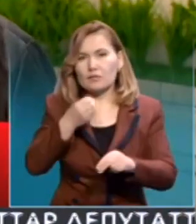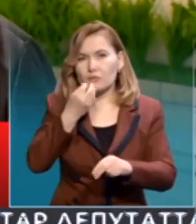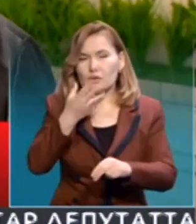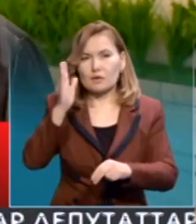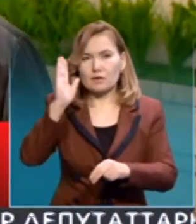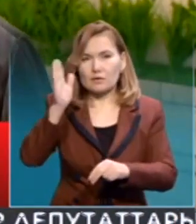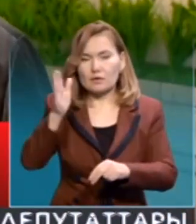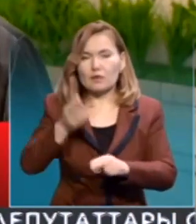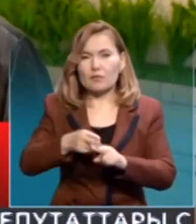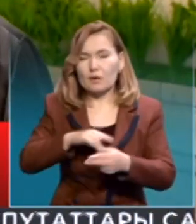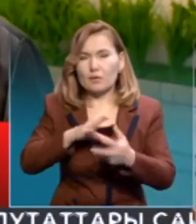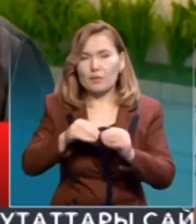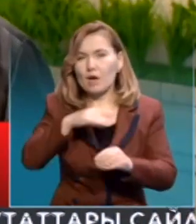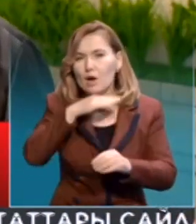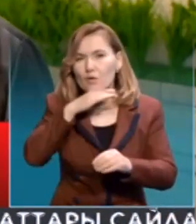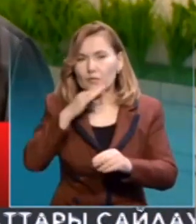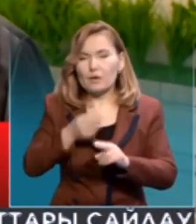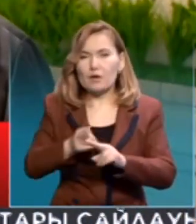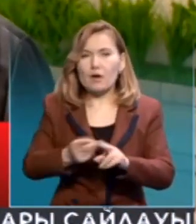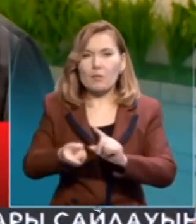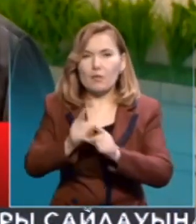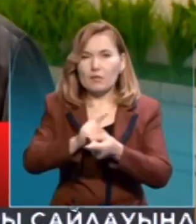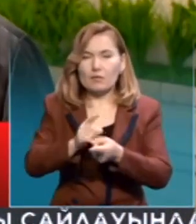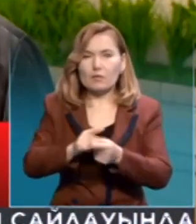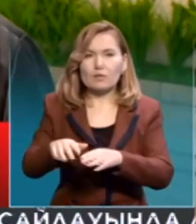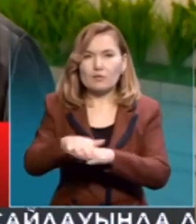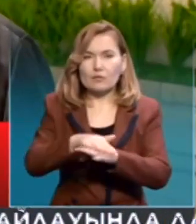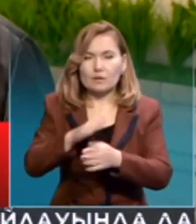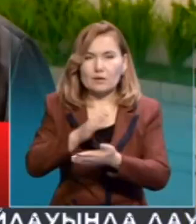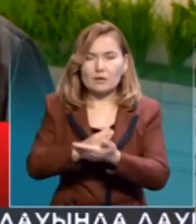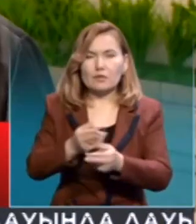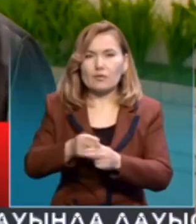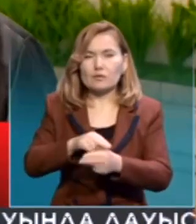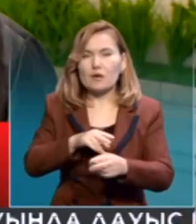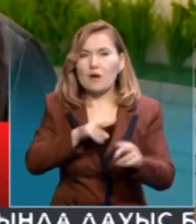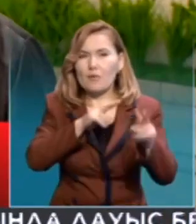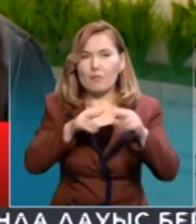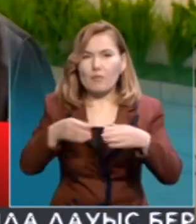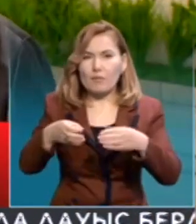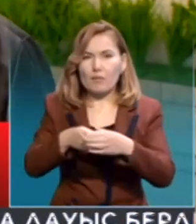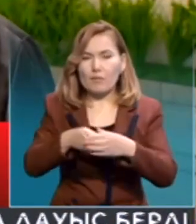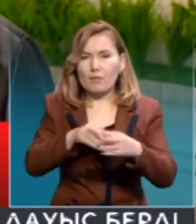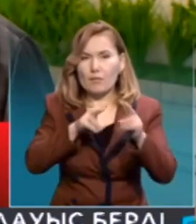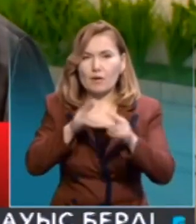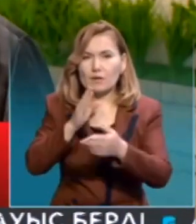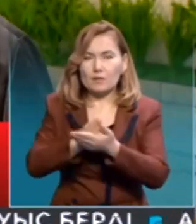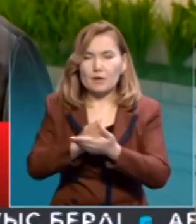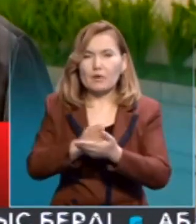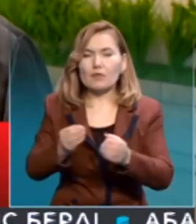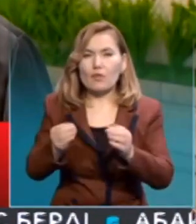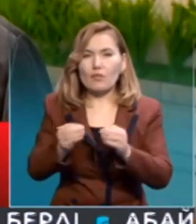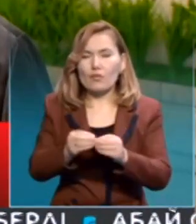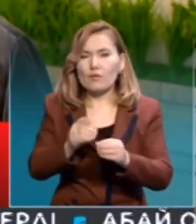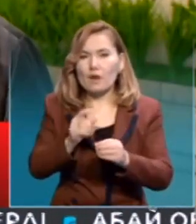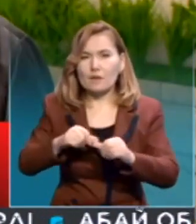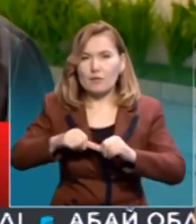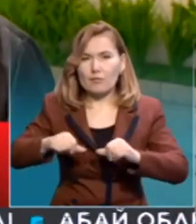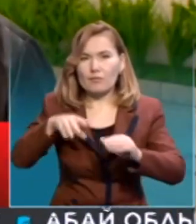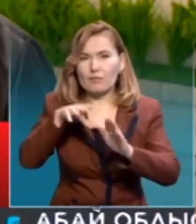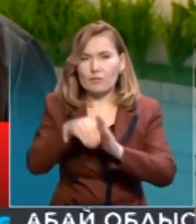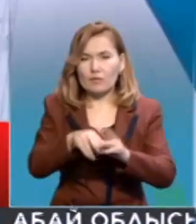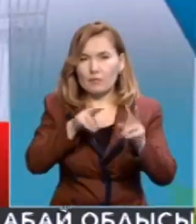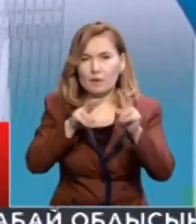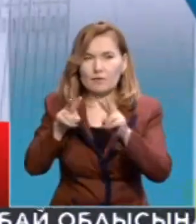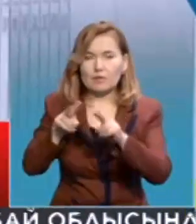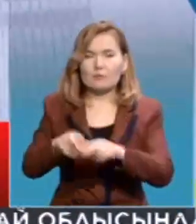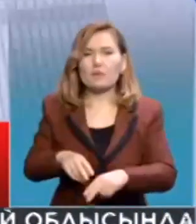ойлаймын, өйткені қаншама өздеріңіз көргендей байқаушы отыр. Бір адам емес, екі адам емес, он шақты адам отырмыз, сондықтан барлығы дұрыс болады деп